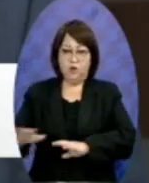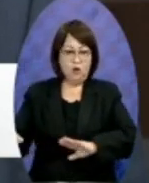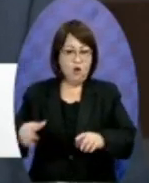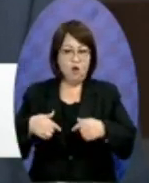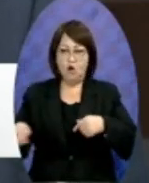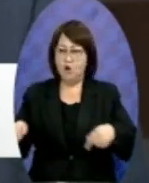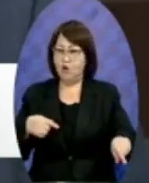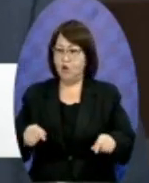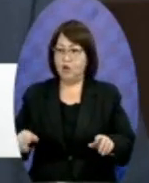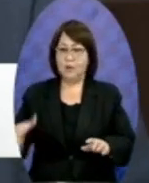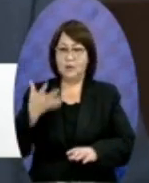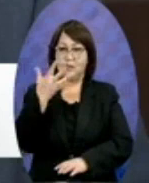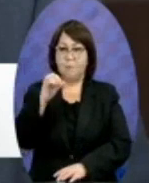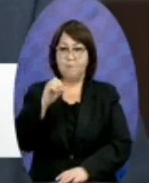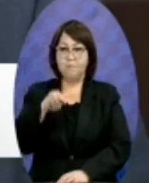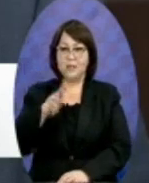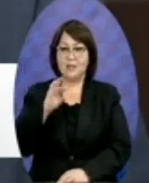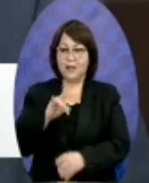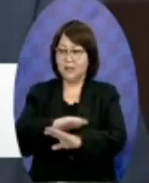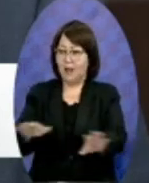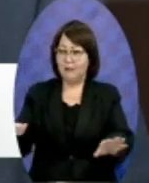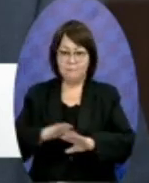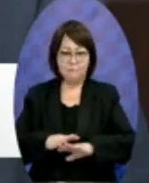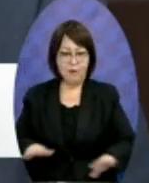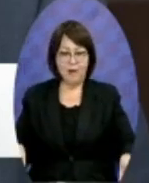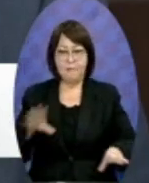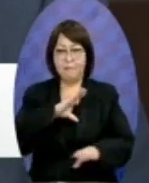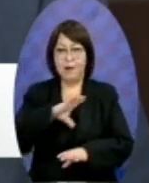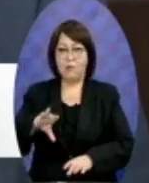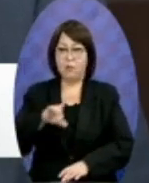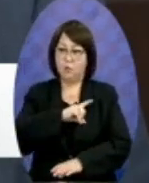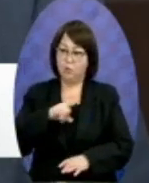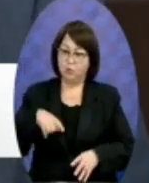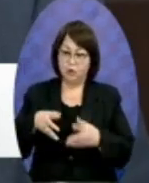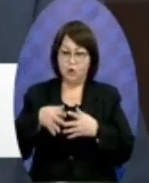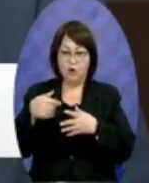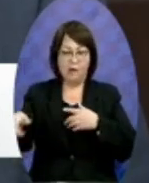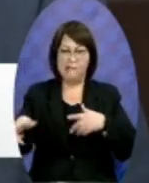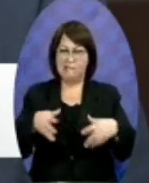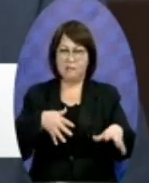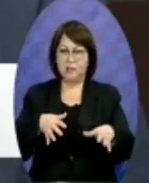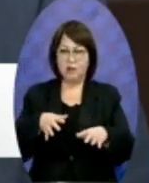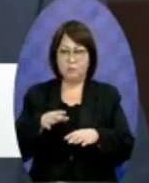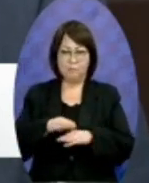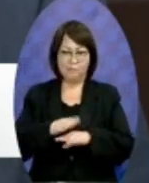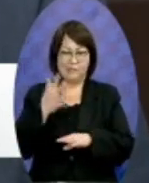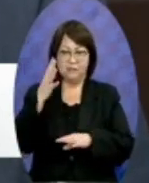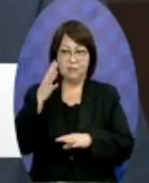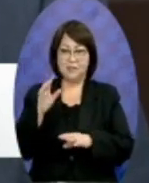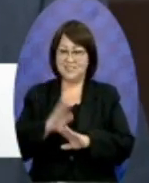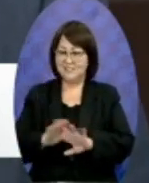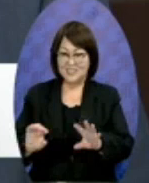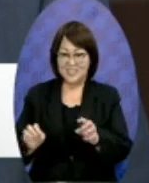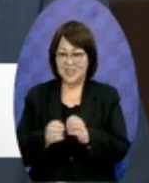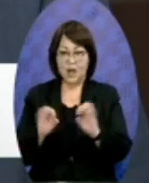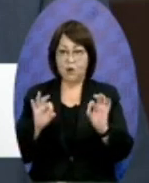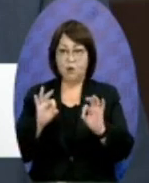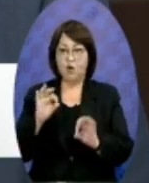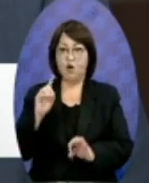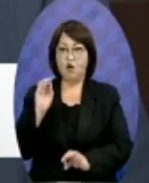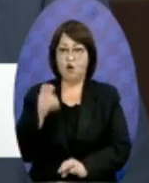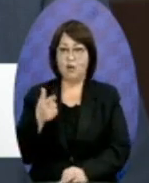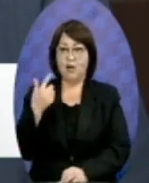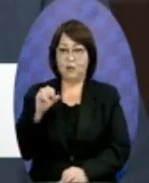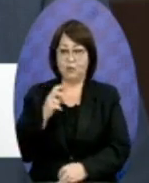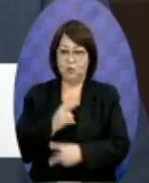квадратметр нийт эзэмшлийн талбайд цас мөс халтраа болгох хоккейг цэвэрлээгүй бол хоккейгийн тухай хууль засны дагуу мөн одоо